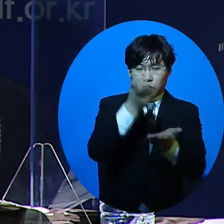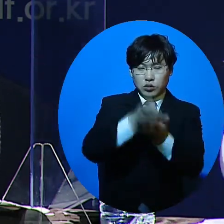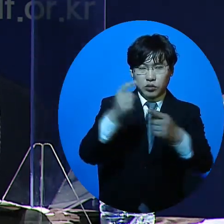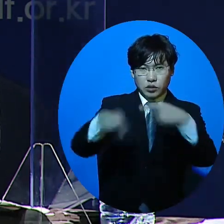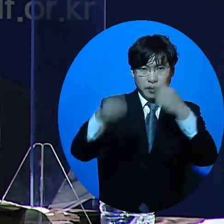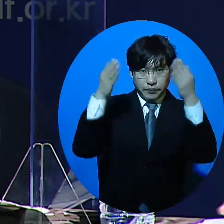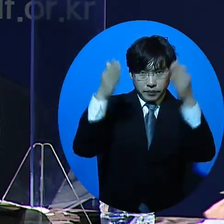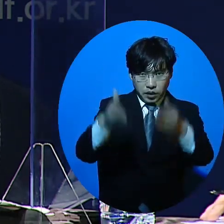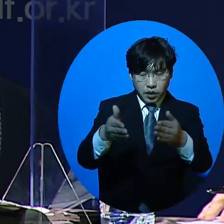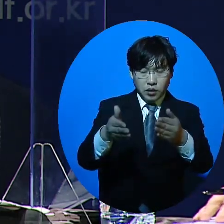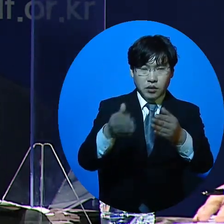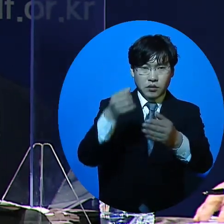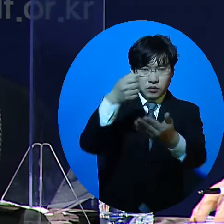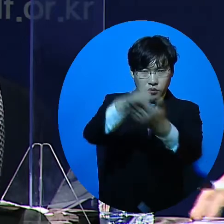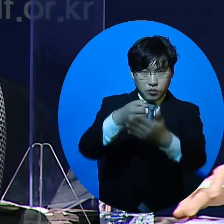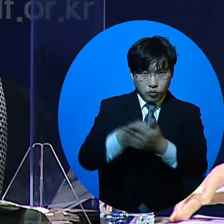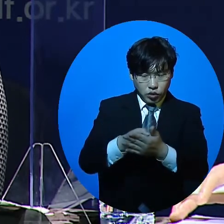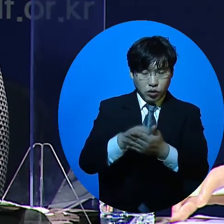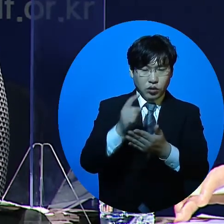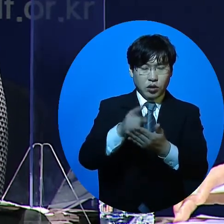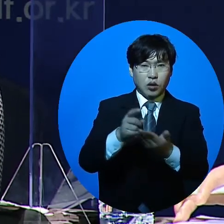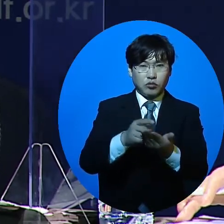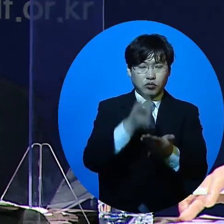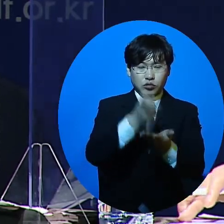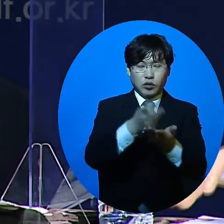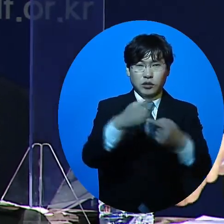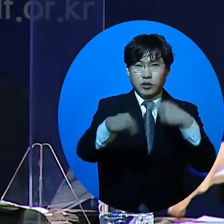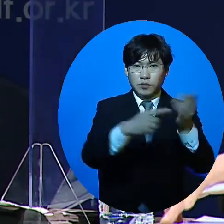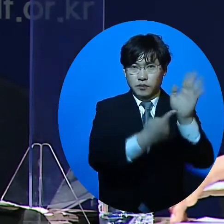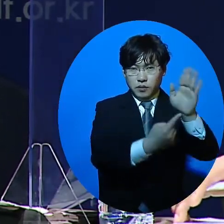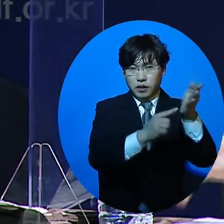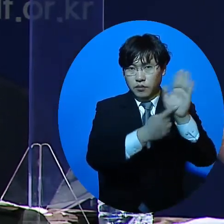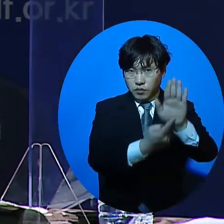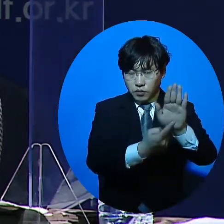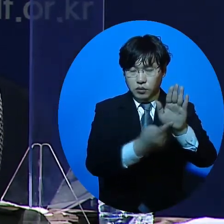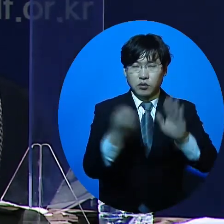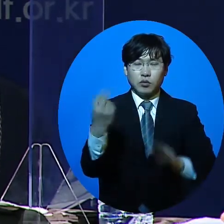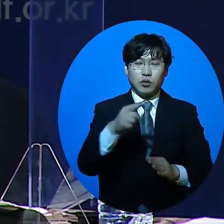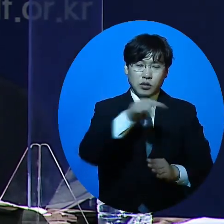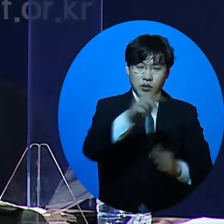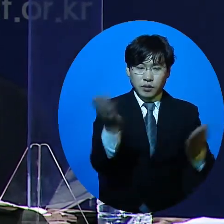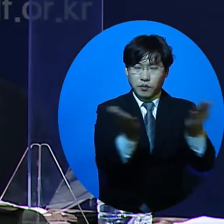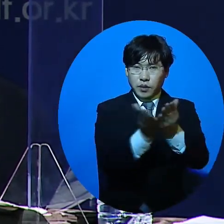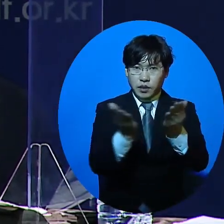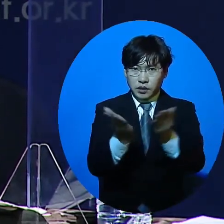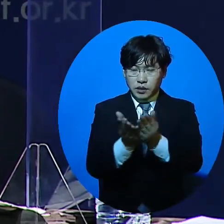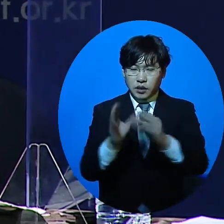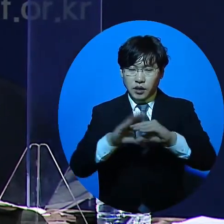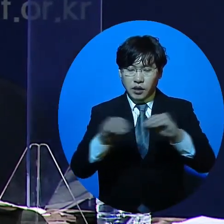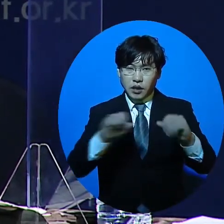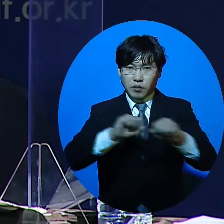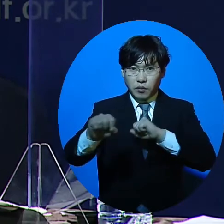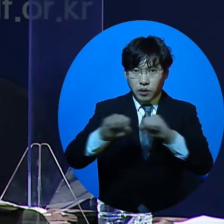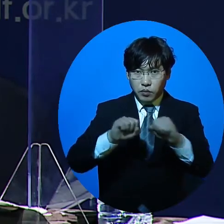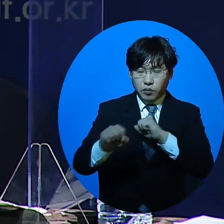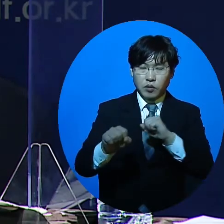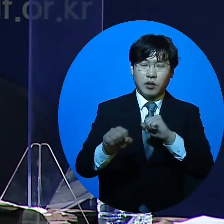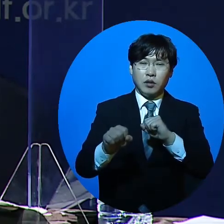잡고 지금 내놓은 그 정책 방향과 그다음에 거기에 따른 여러 가지 대응